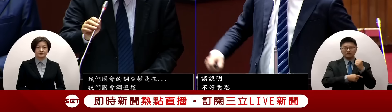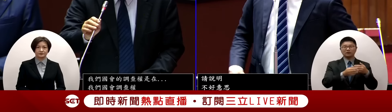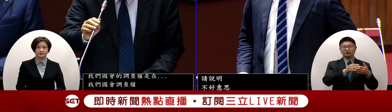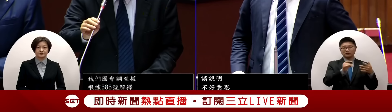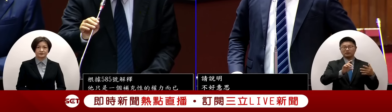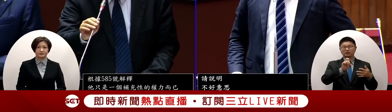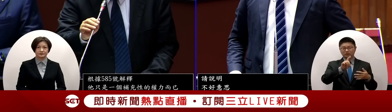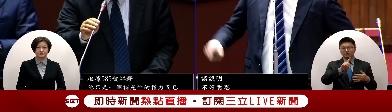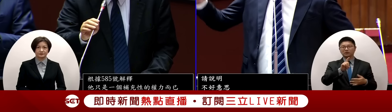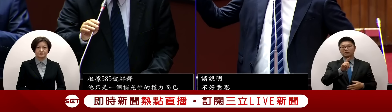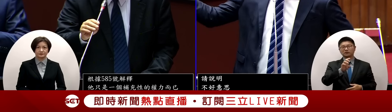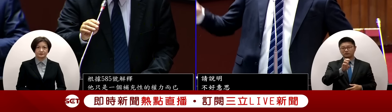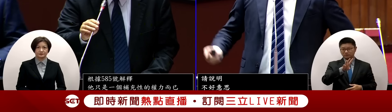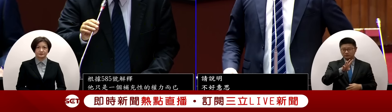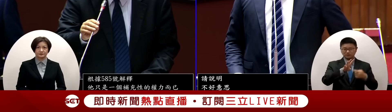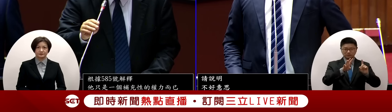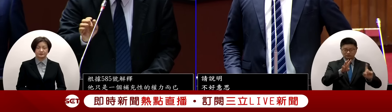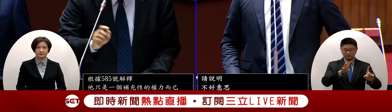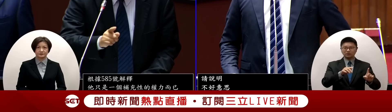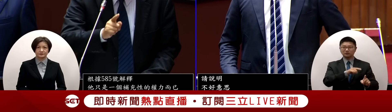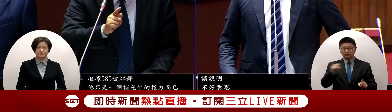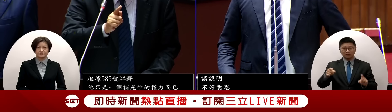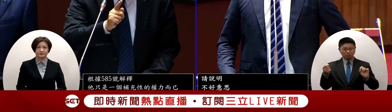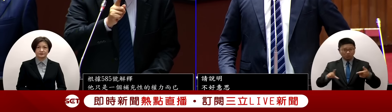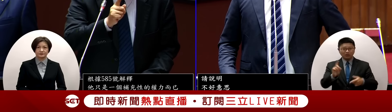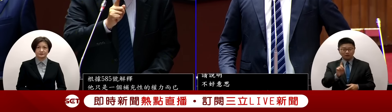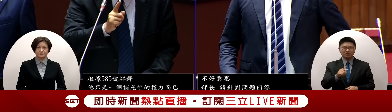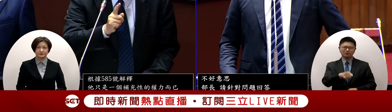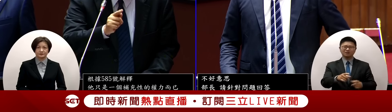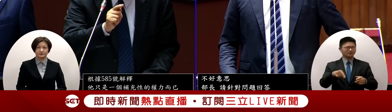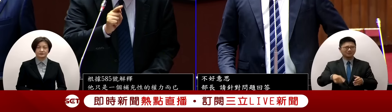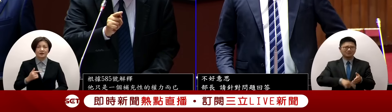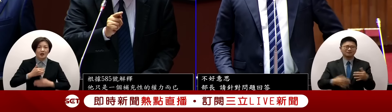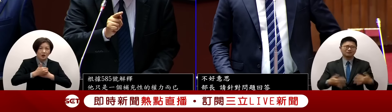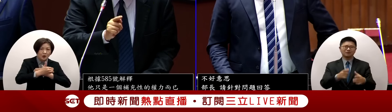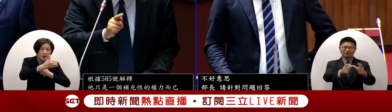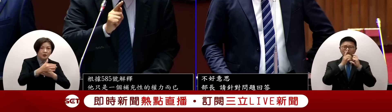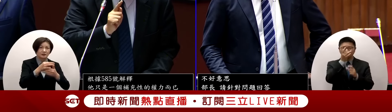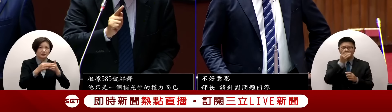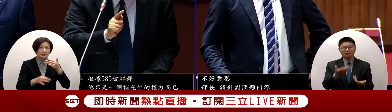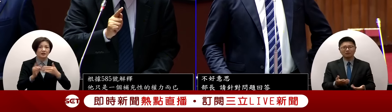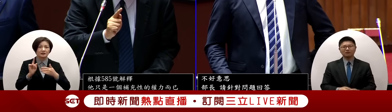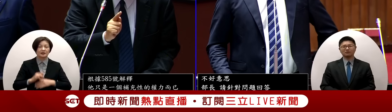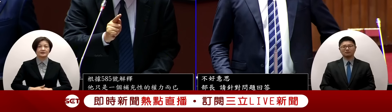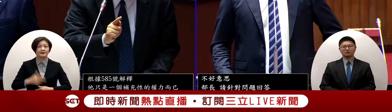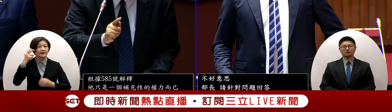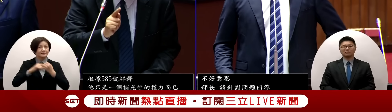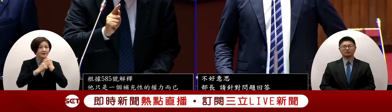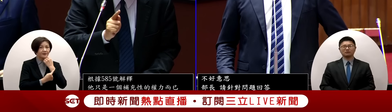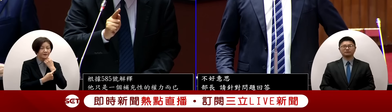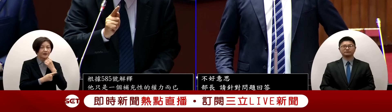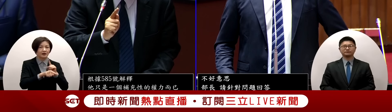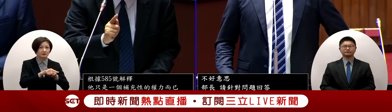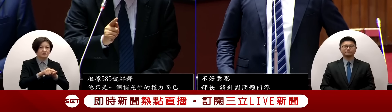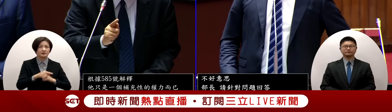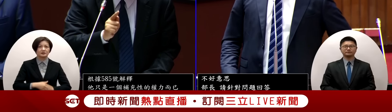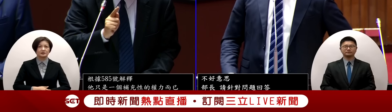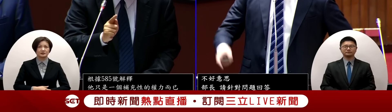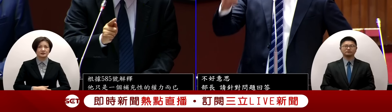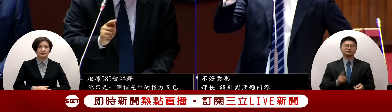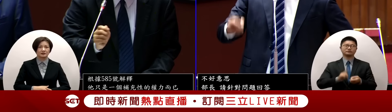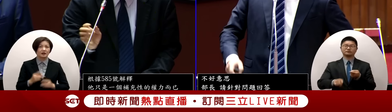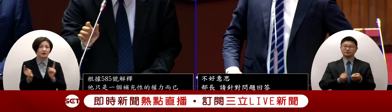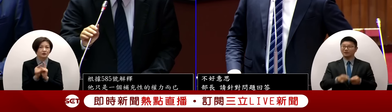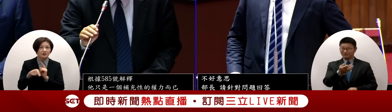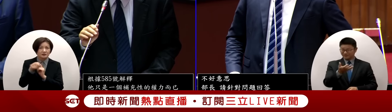里构成要件不一样？这么简单的问题都回答不出来哦！ 构成要件是一个下界观念，我们要从宪法的体例，我们宪法的一个设计来。 不对啊，